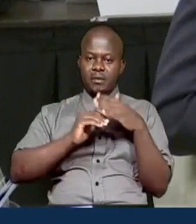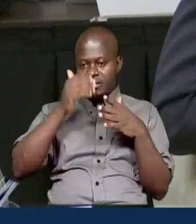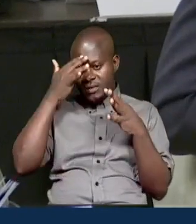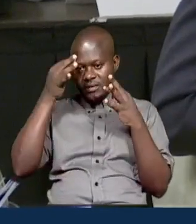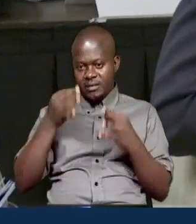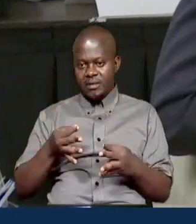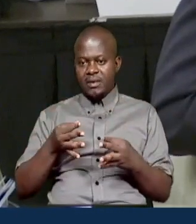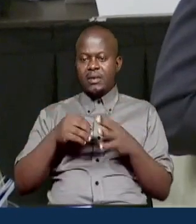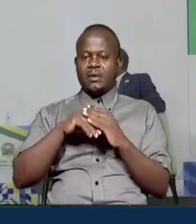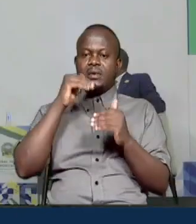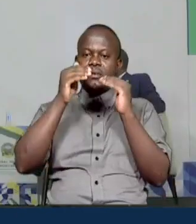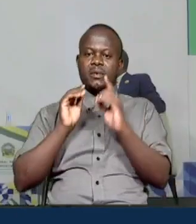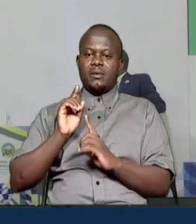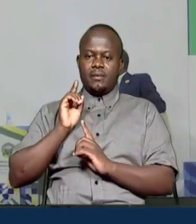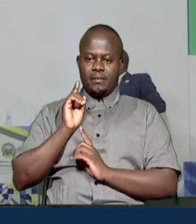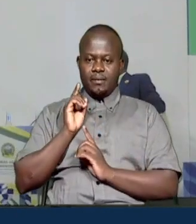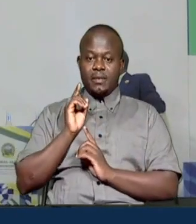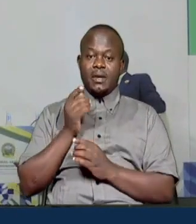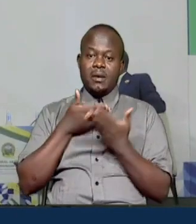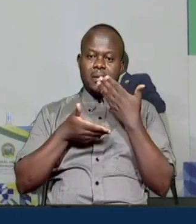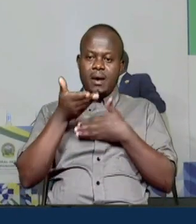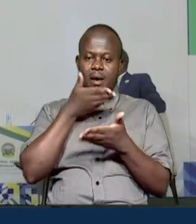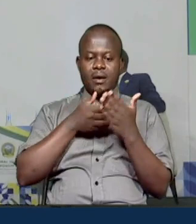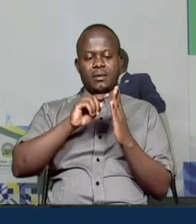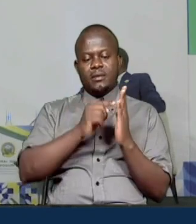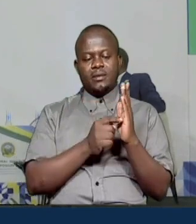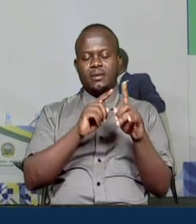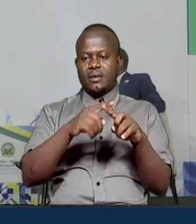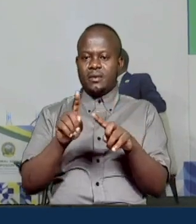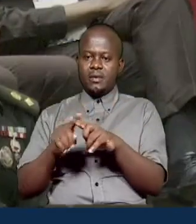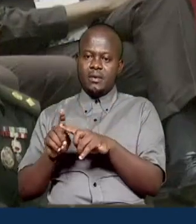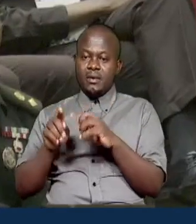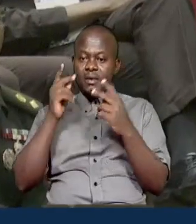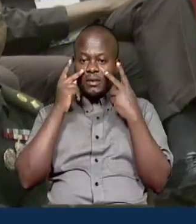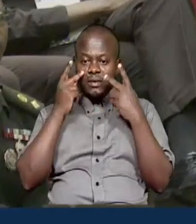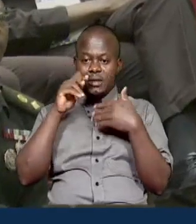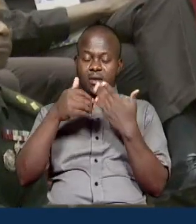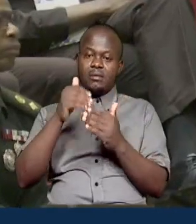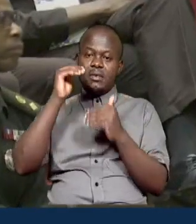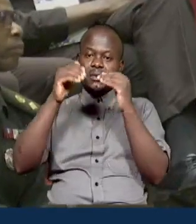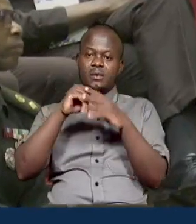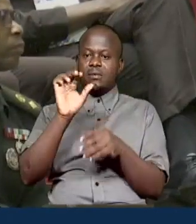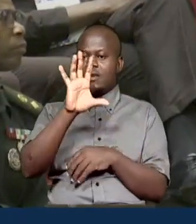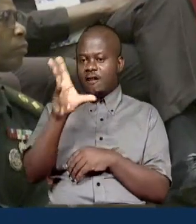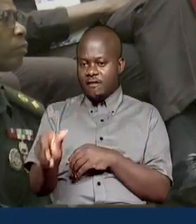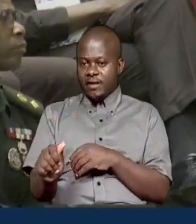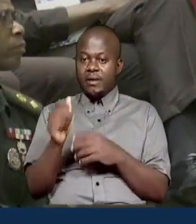ibyemezo mu rwego rw'umutekano. Baganiraga ku ngingo zinyuranye zirebana n'uru rwego muri Afurika,